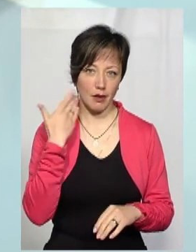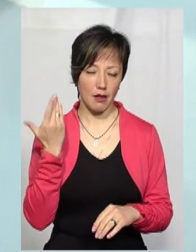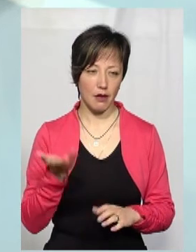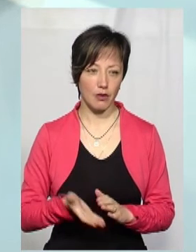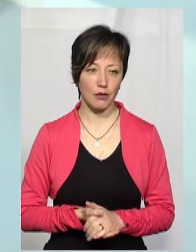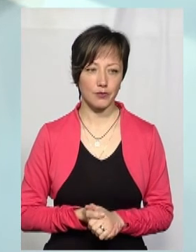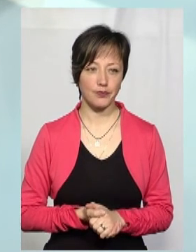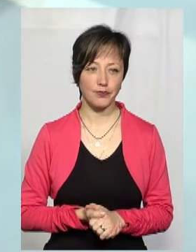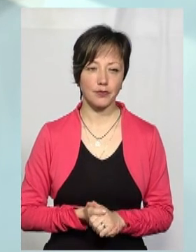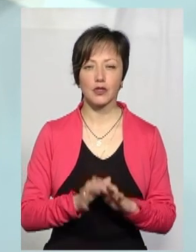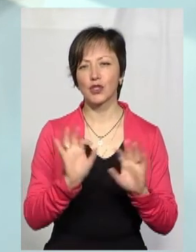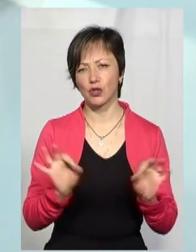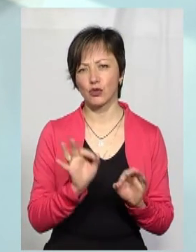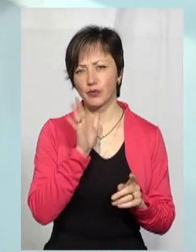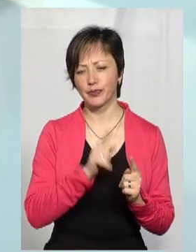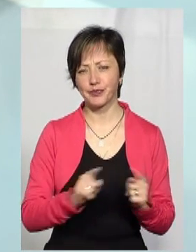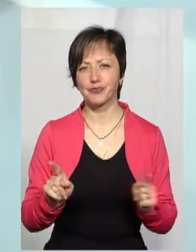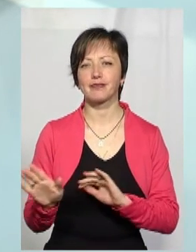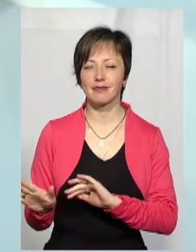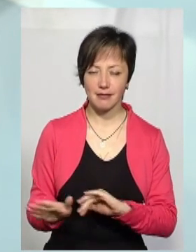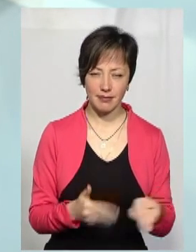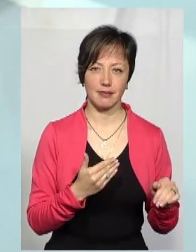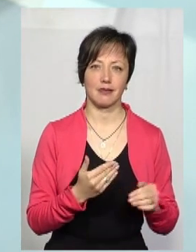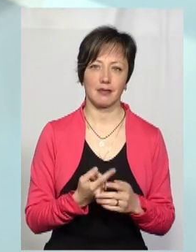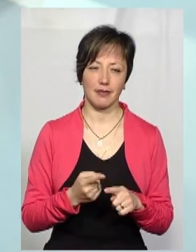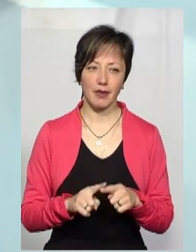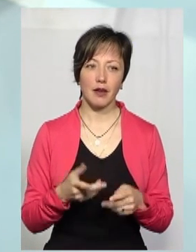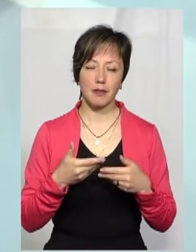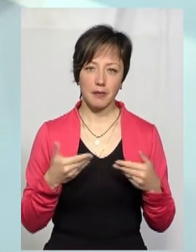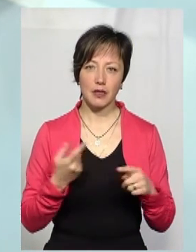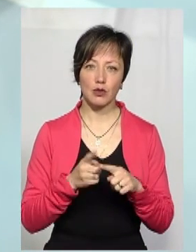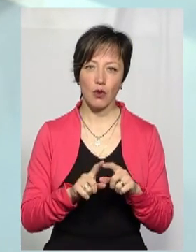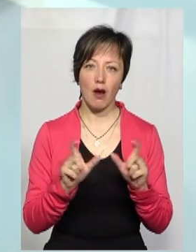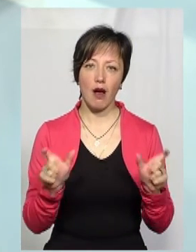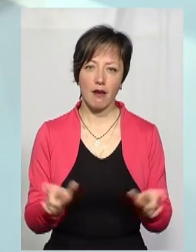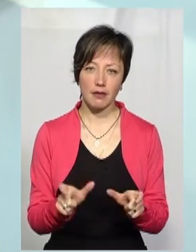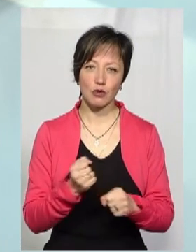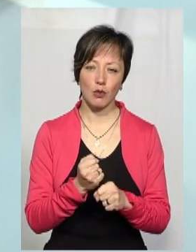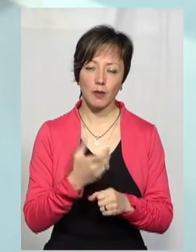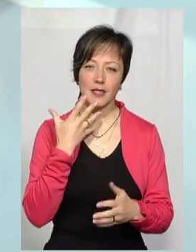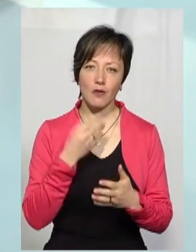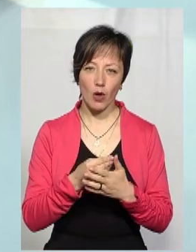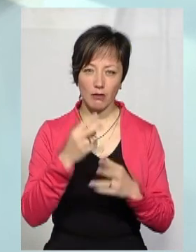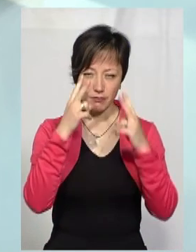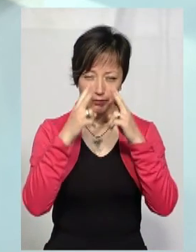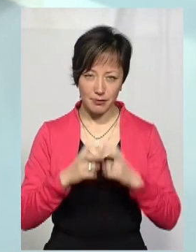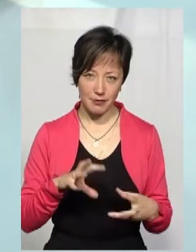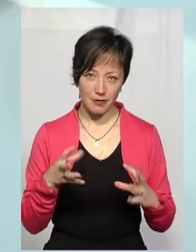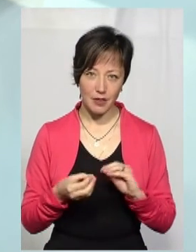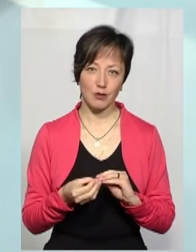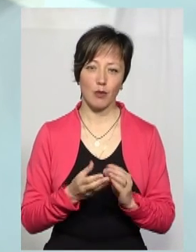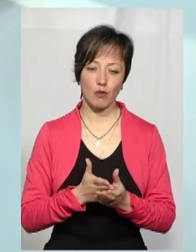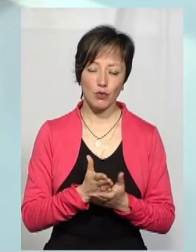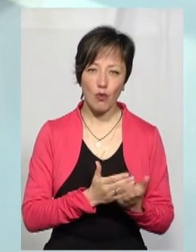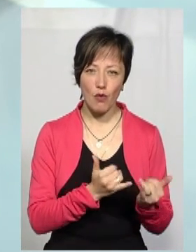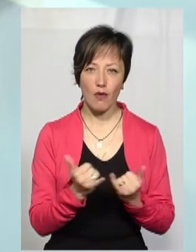буде легко. Ну, нічого, цей період пройде. Я ж кажу, ми з цього карантину зробимо свої висновки і по обслуговуванню, і по